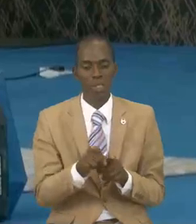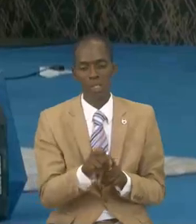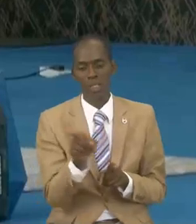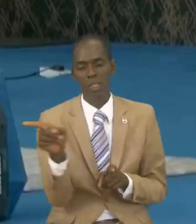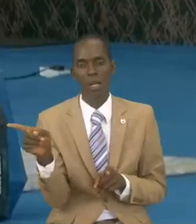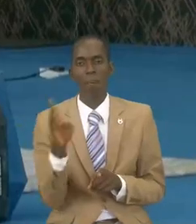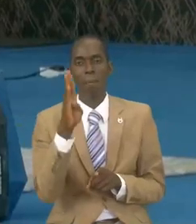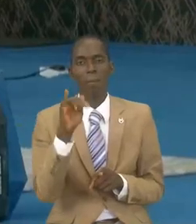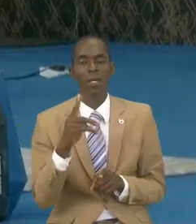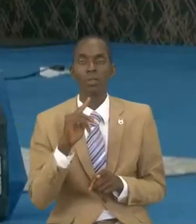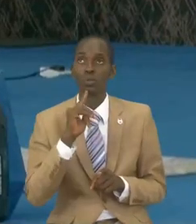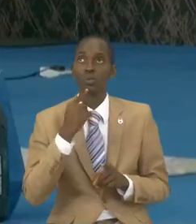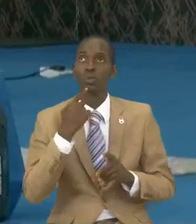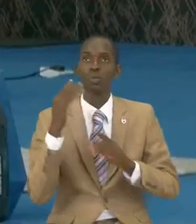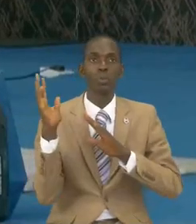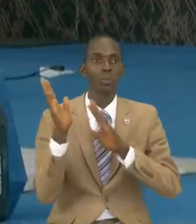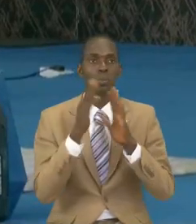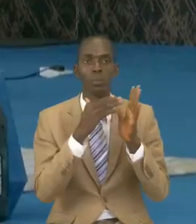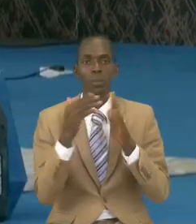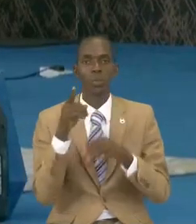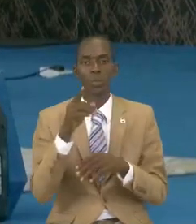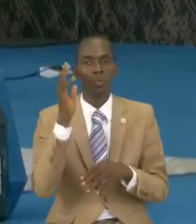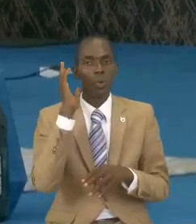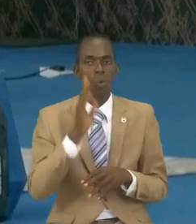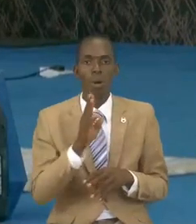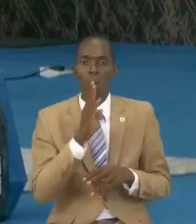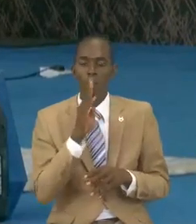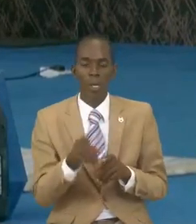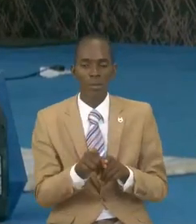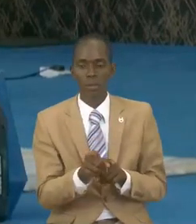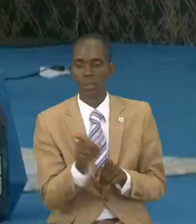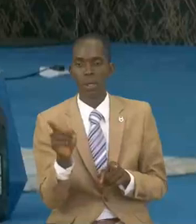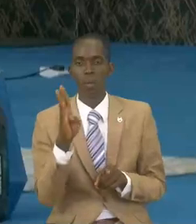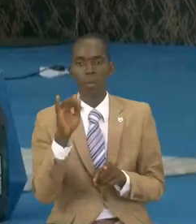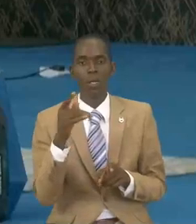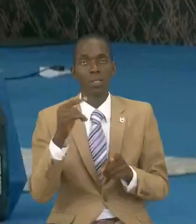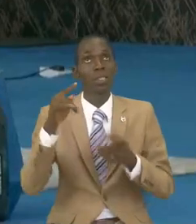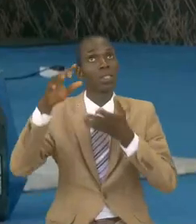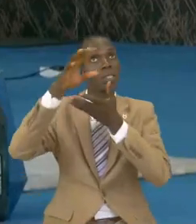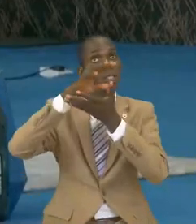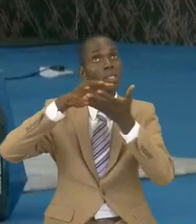voir être emporté par le vent, vous serez emmené à la dérive